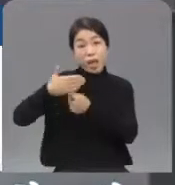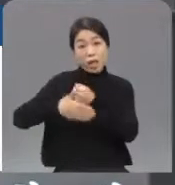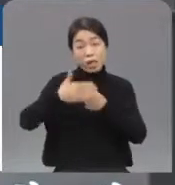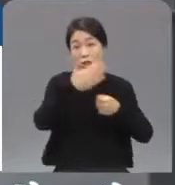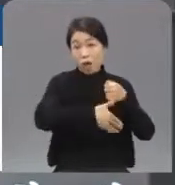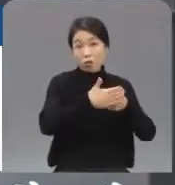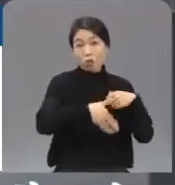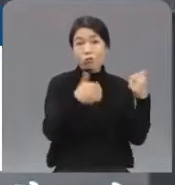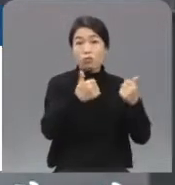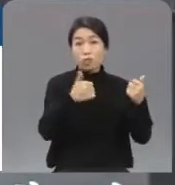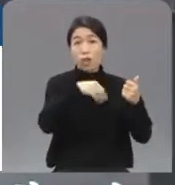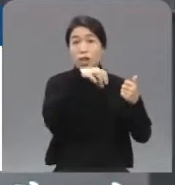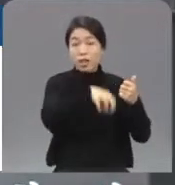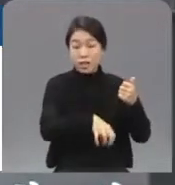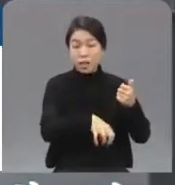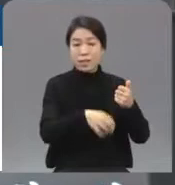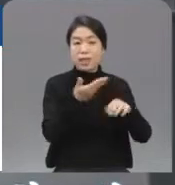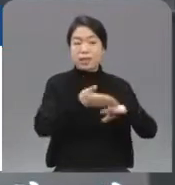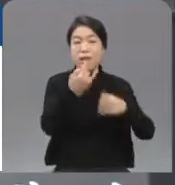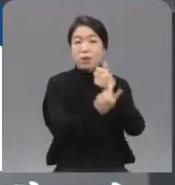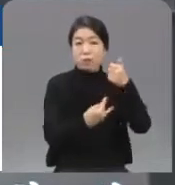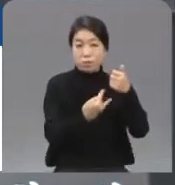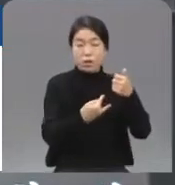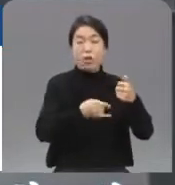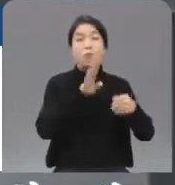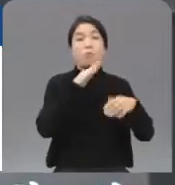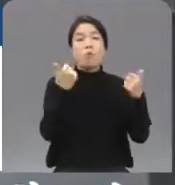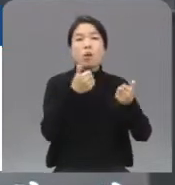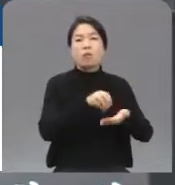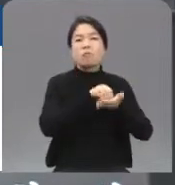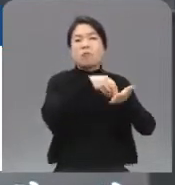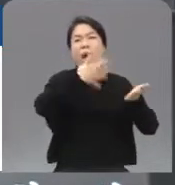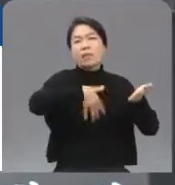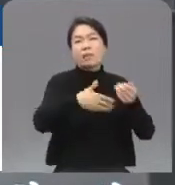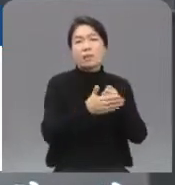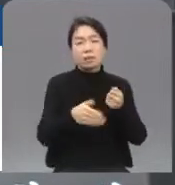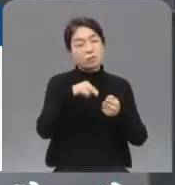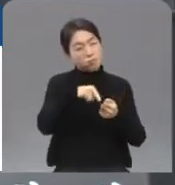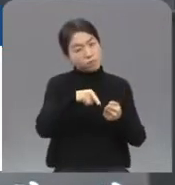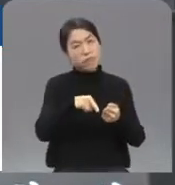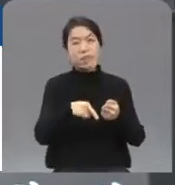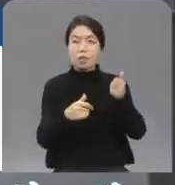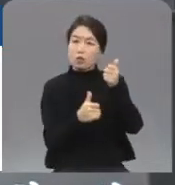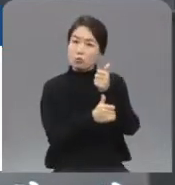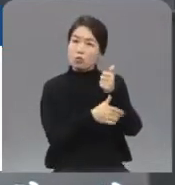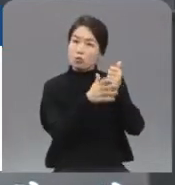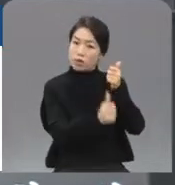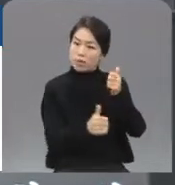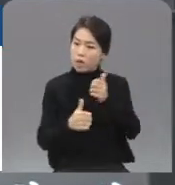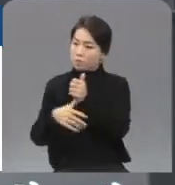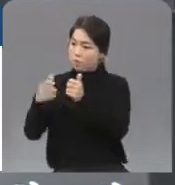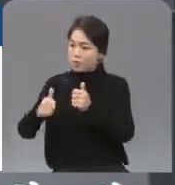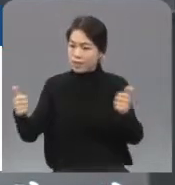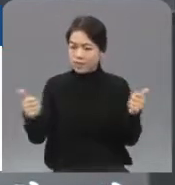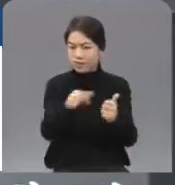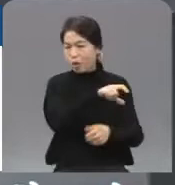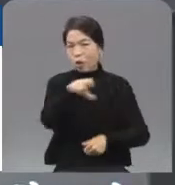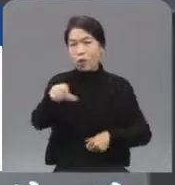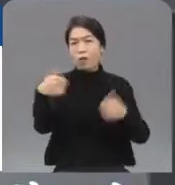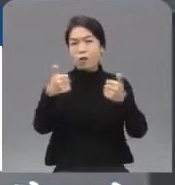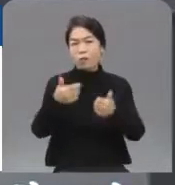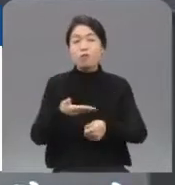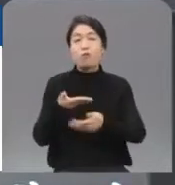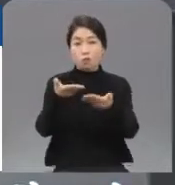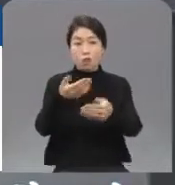대구의회에서도 상임이나 본회의에 상장하지 않고 있어서이 점을 부시지 않길이 의논을 좀 하도록 하고